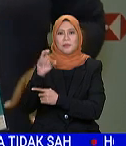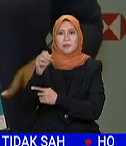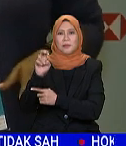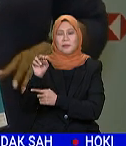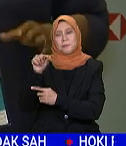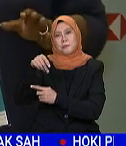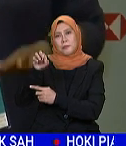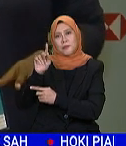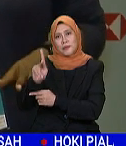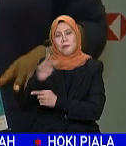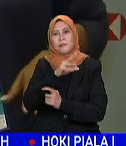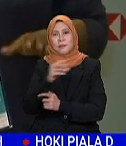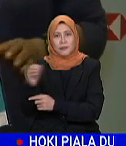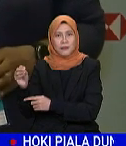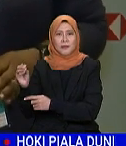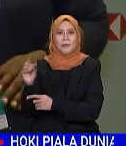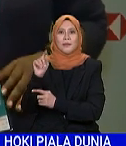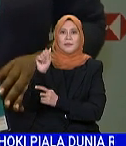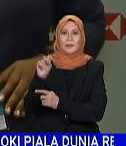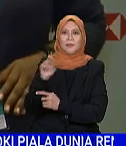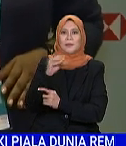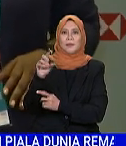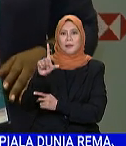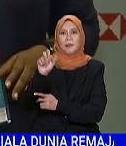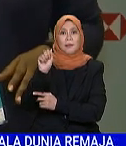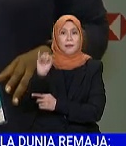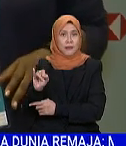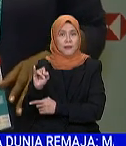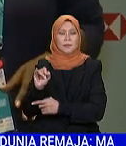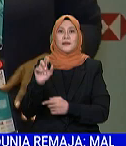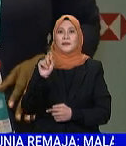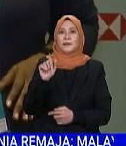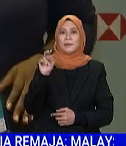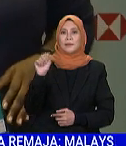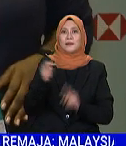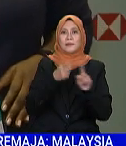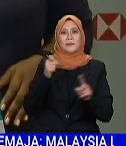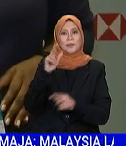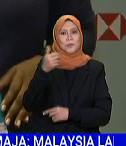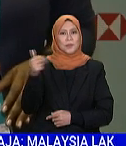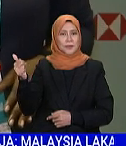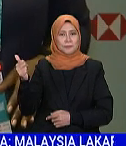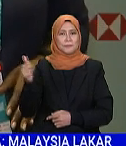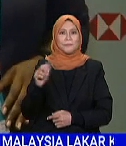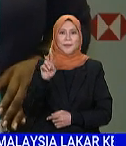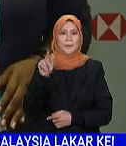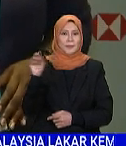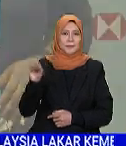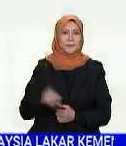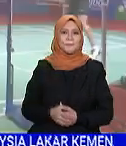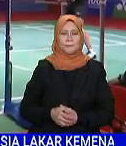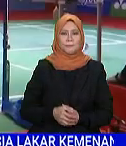Pek Kien Wei serta Tan Kian Ming Lai Beijing. Tina Rama, Bali Indonesia, Berita RTM.